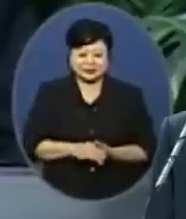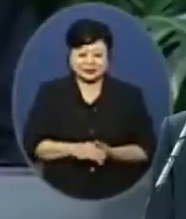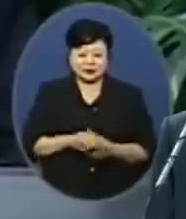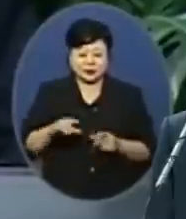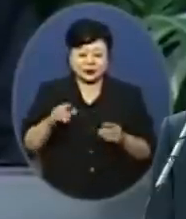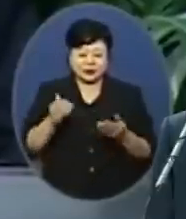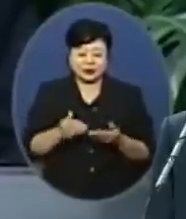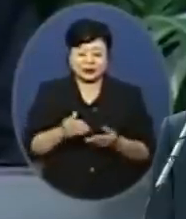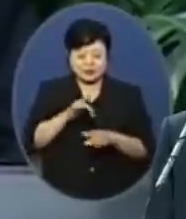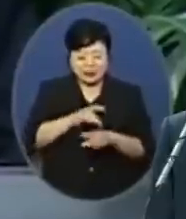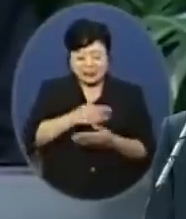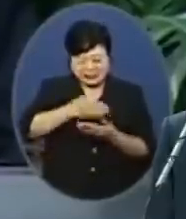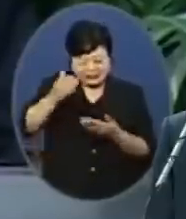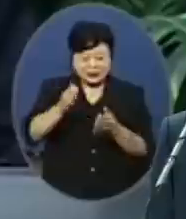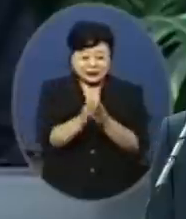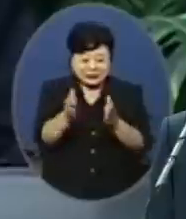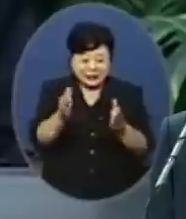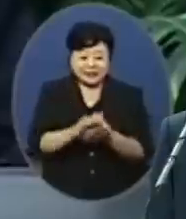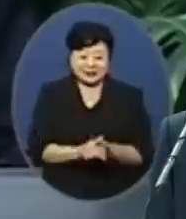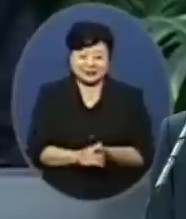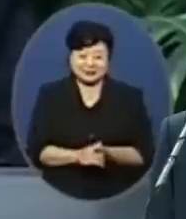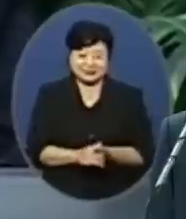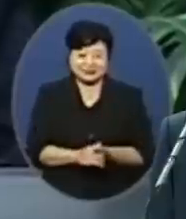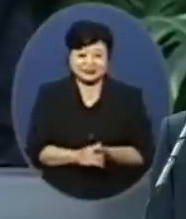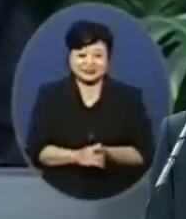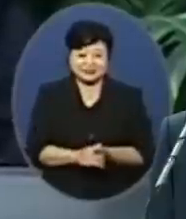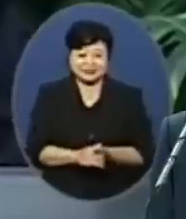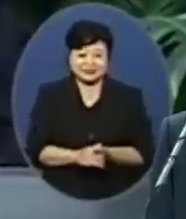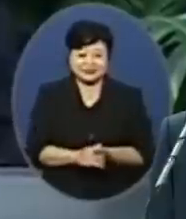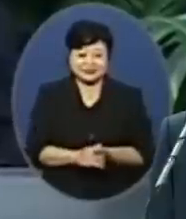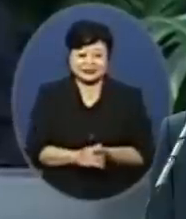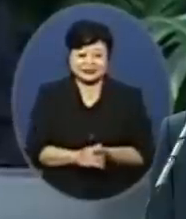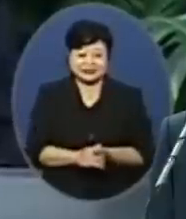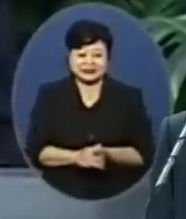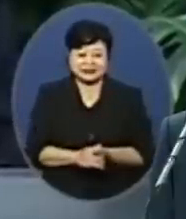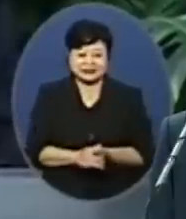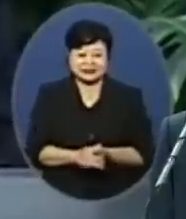때라도 마귀를 쫓아내고 하라 하는데 안 해요.